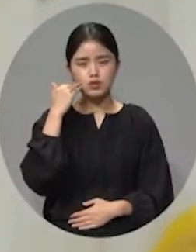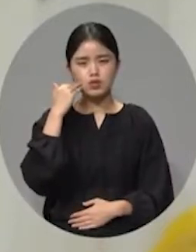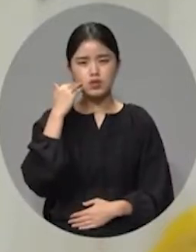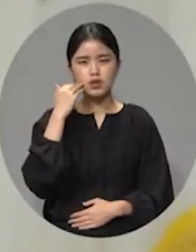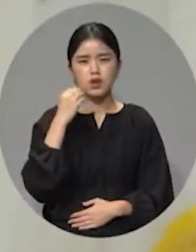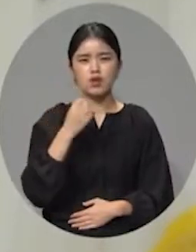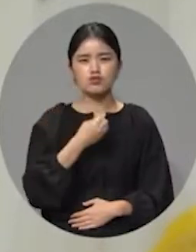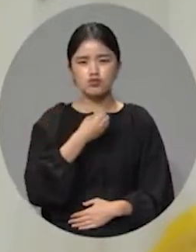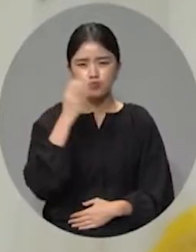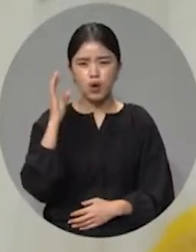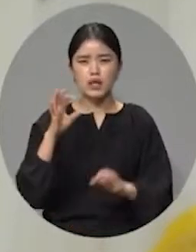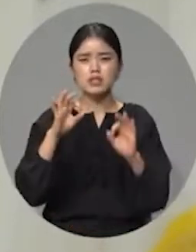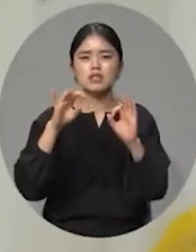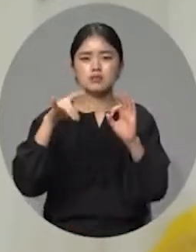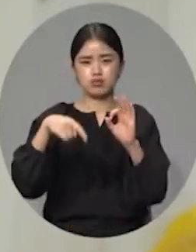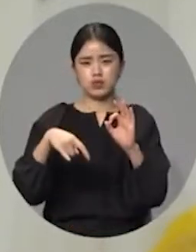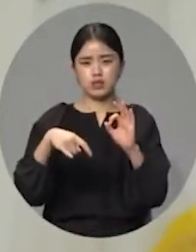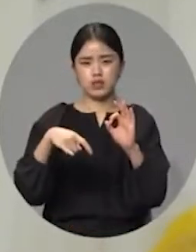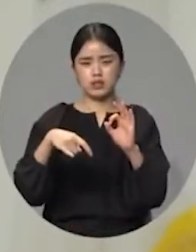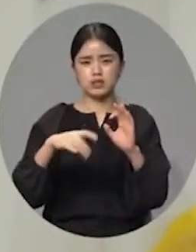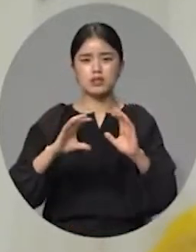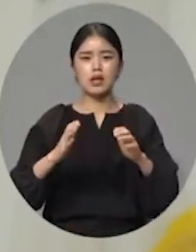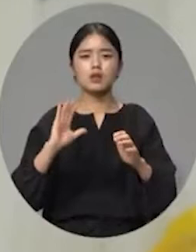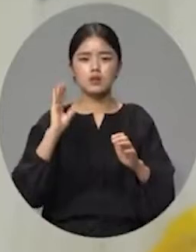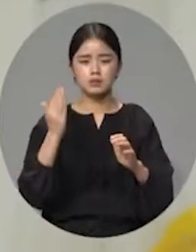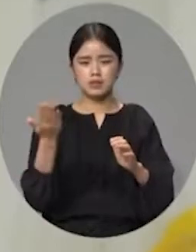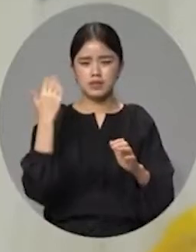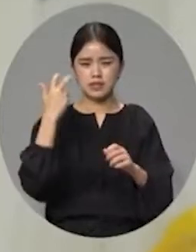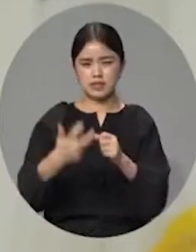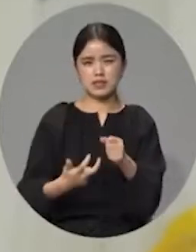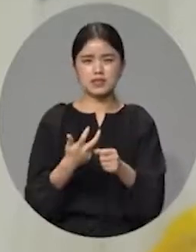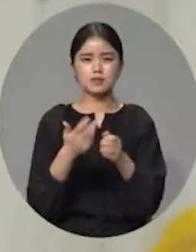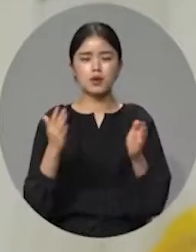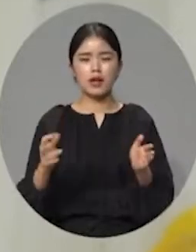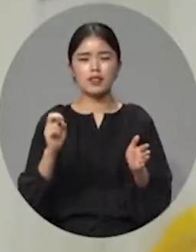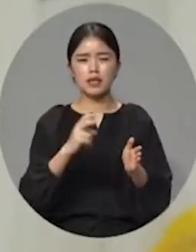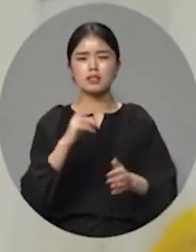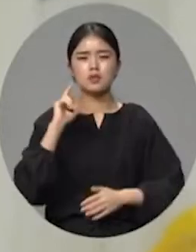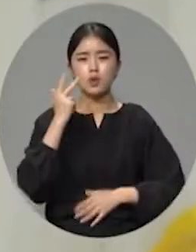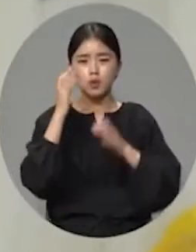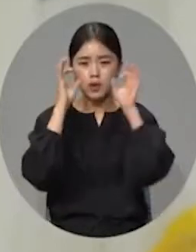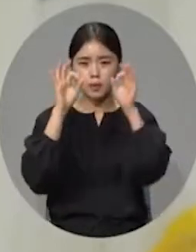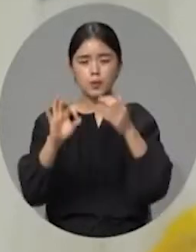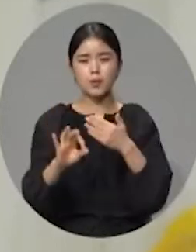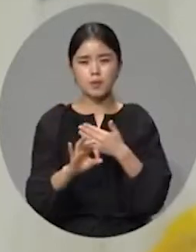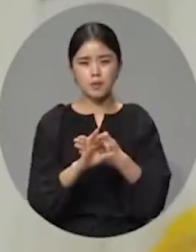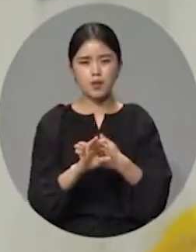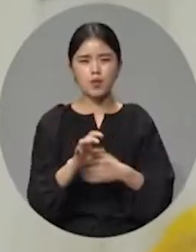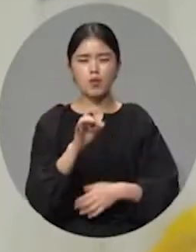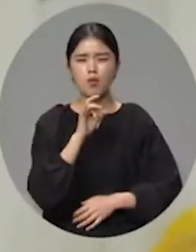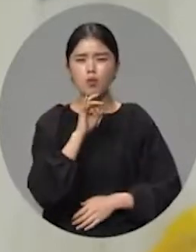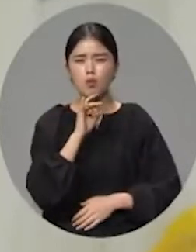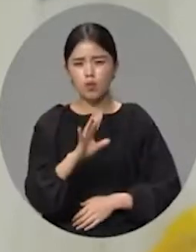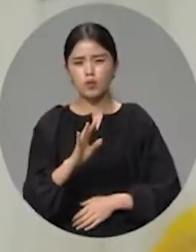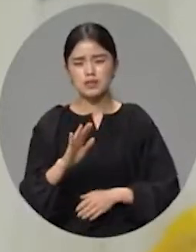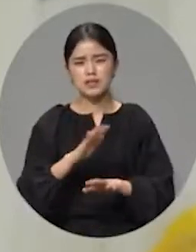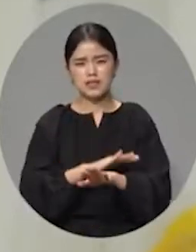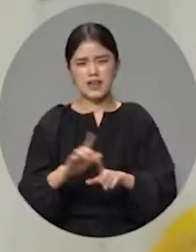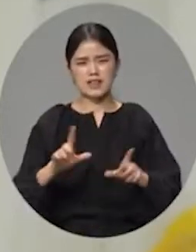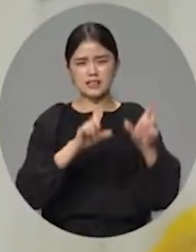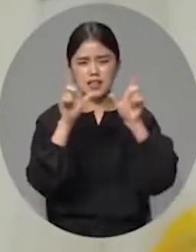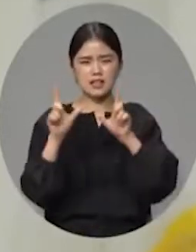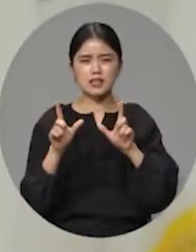세계 10위 선진국이 됐습니다. 지난 70년 동안 되돌아보면 오로지 잘 살기 위해서 앞만